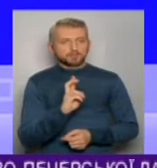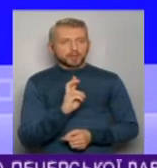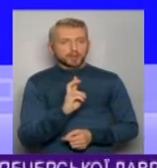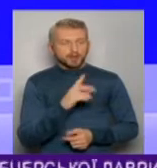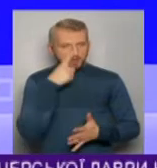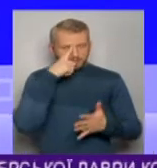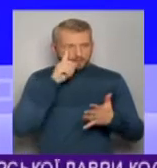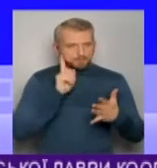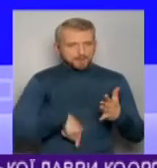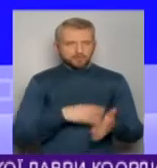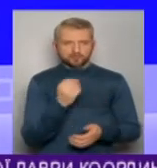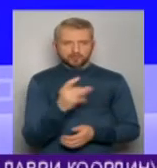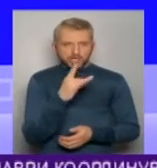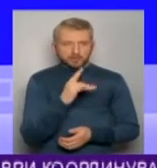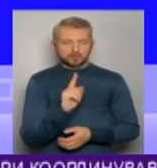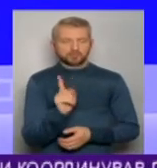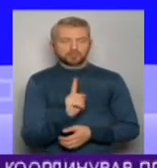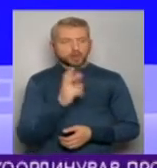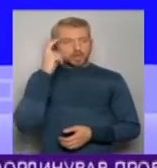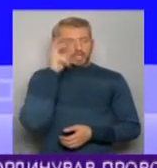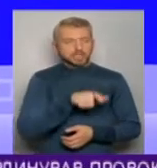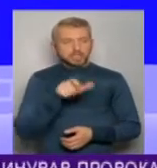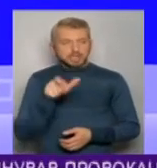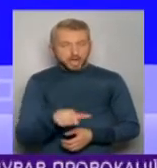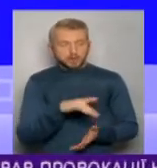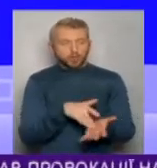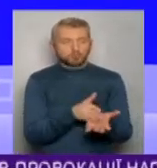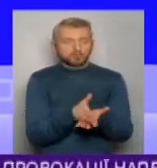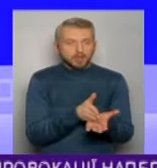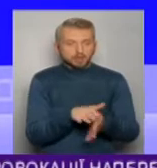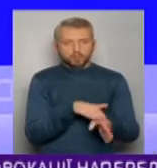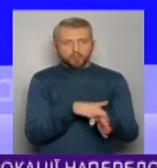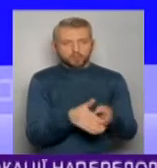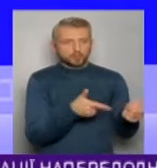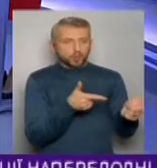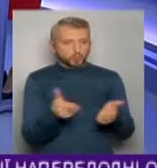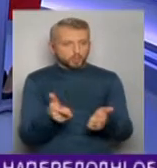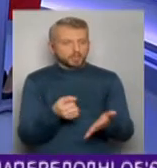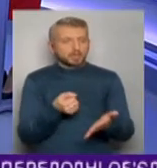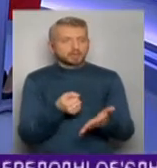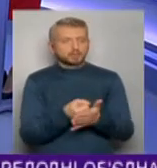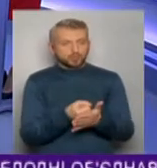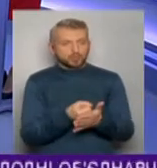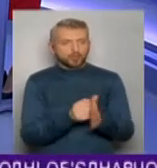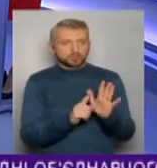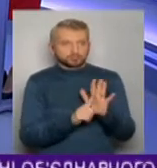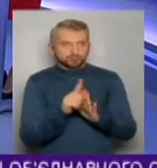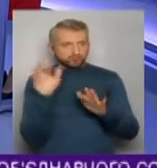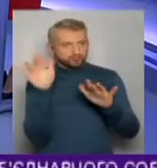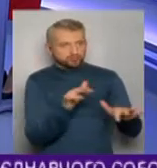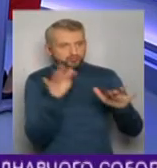ще один раз, що кияни, комунальники повністю готові до зустрічі цієї стихії